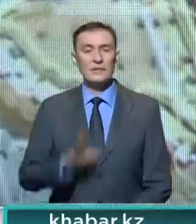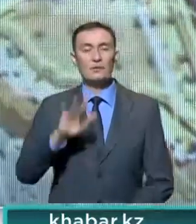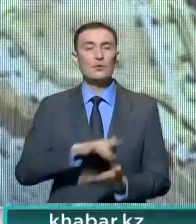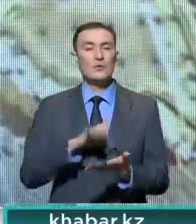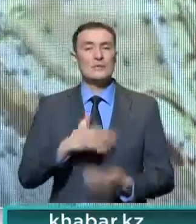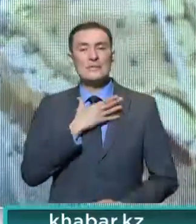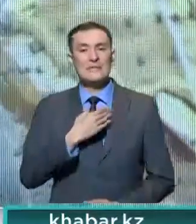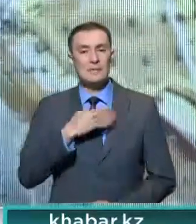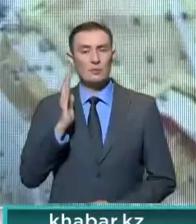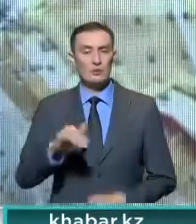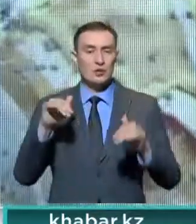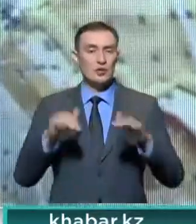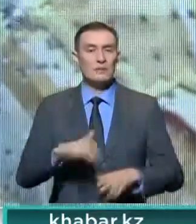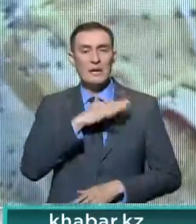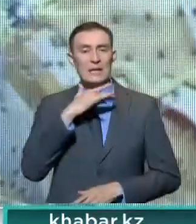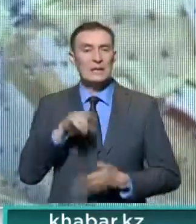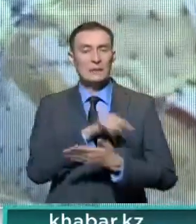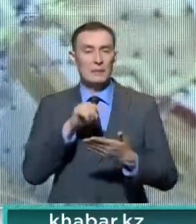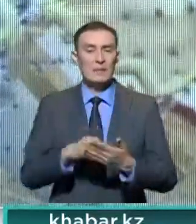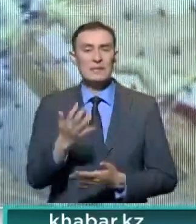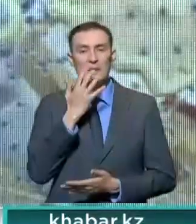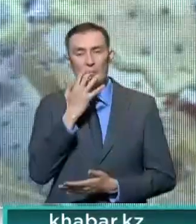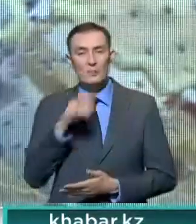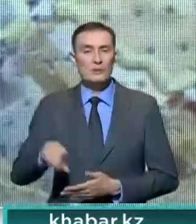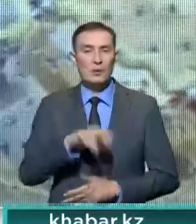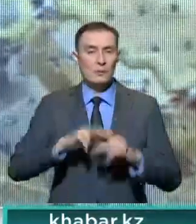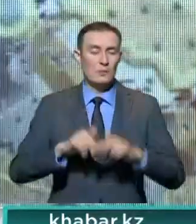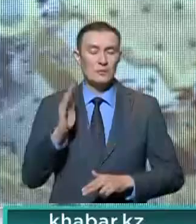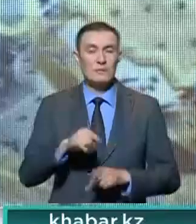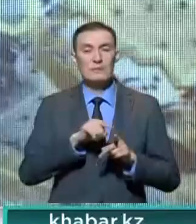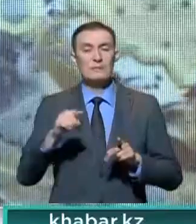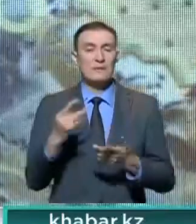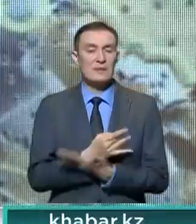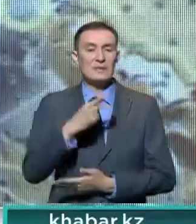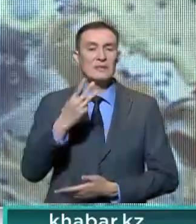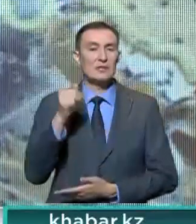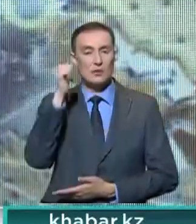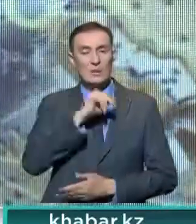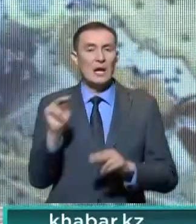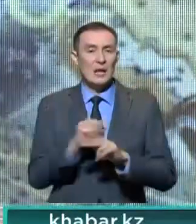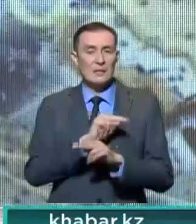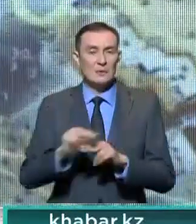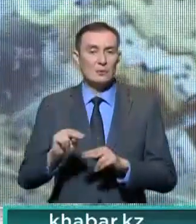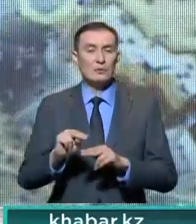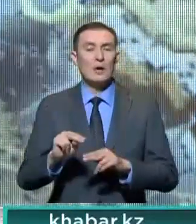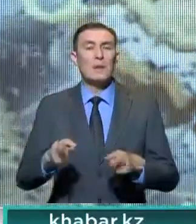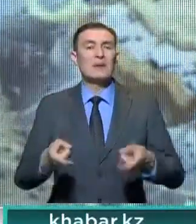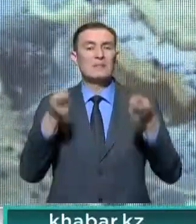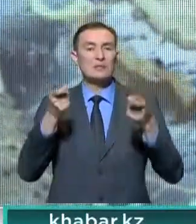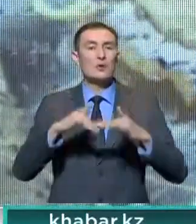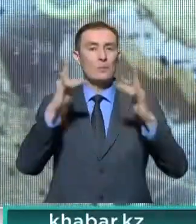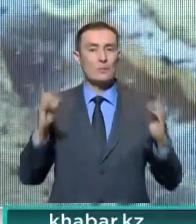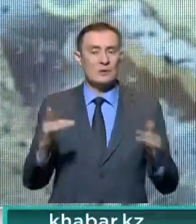В семье будут решены многолетние проблемы с теплом и дорогами. Впервые за 23 года отремонтируют и подвесной мост, который